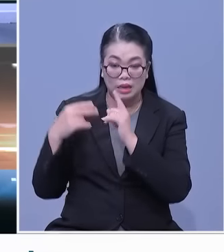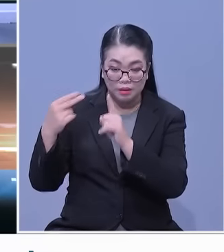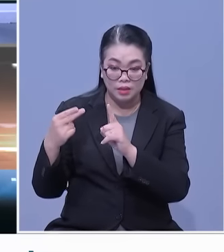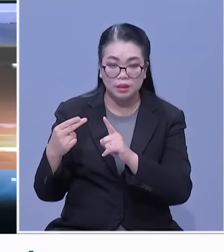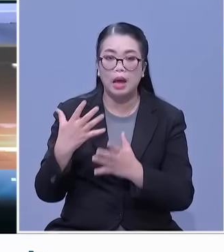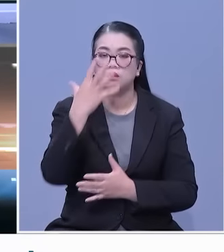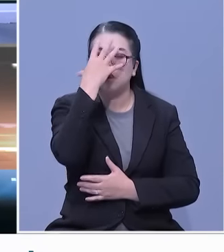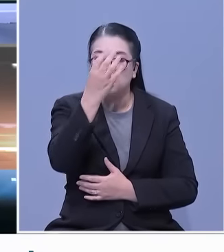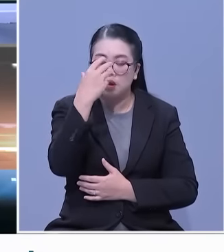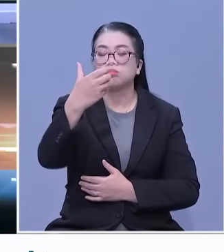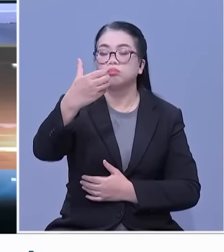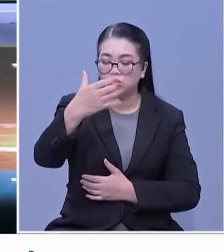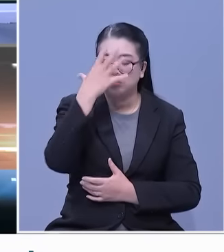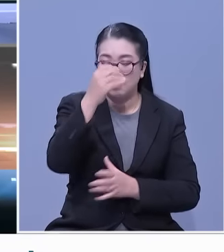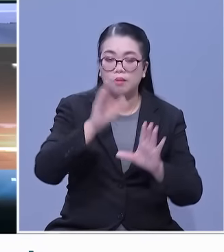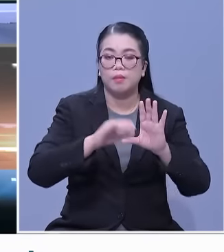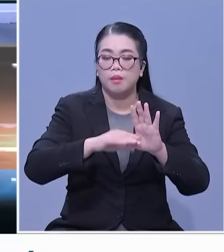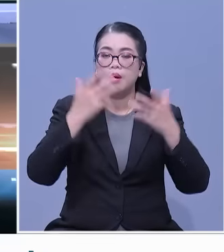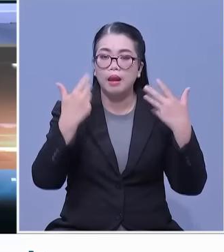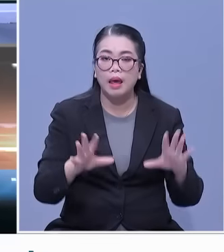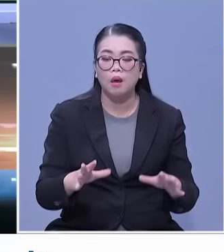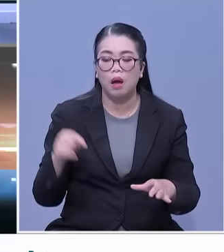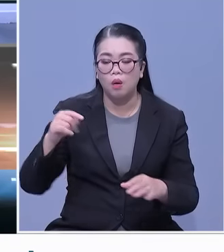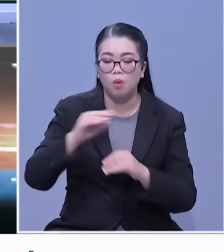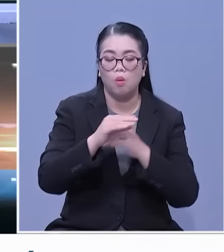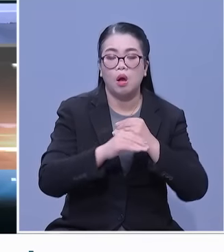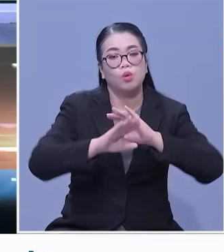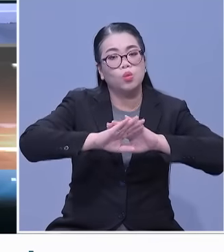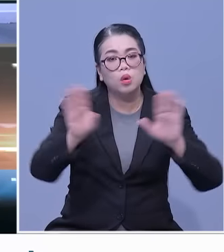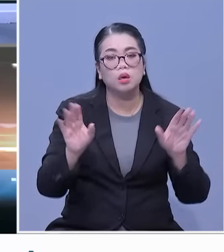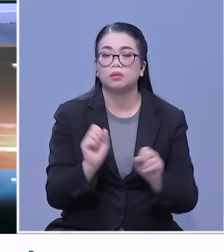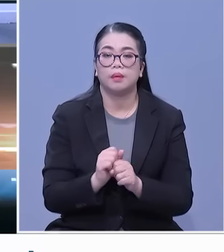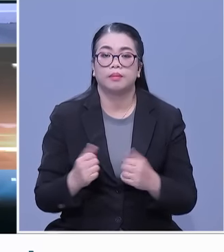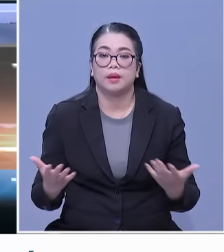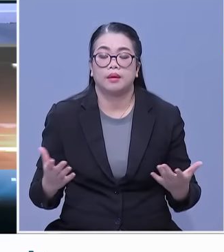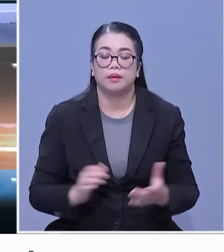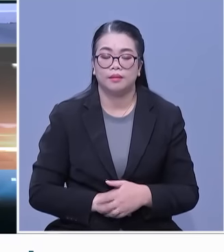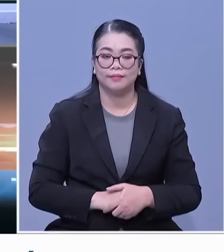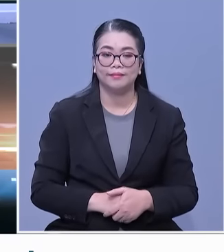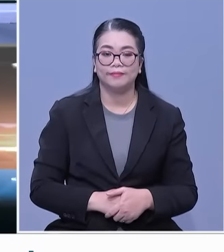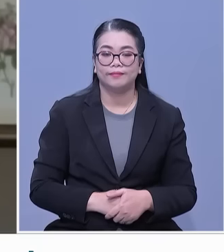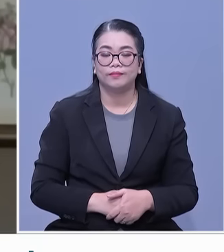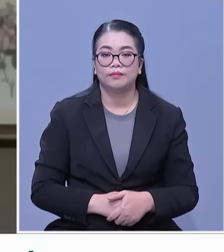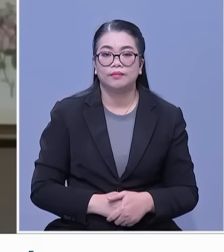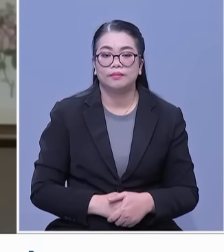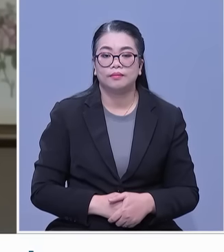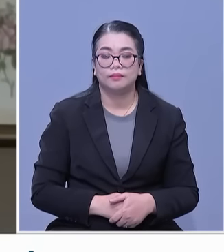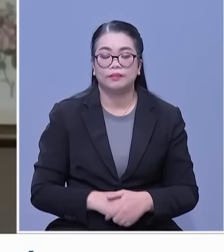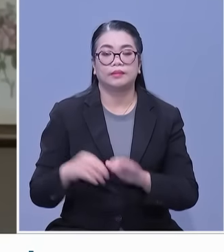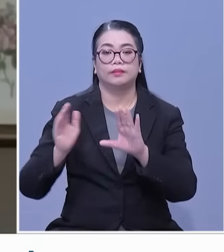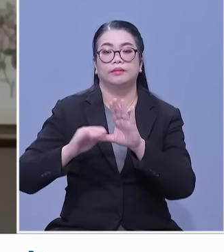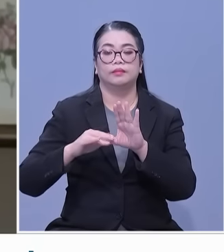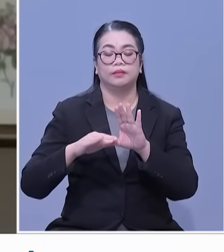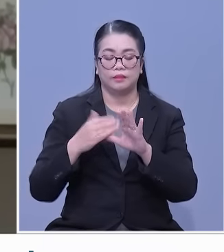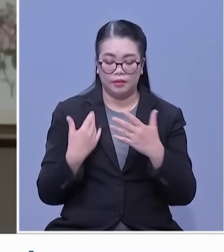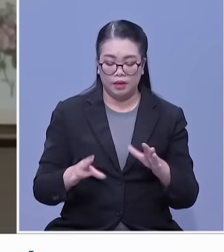คิดสแกนหน้าพยักหน้าก็จนปดคอนี่แหละนะลองฟังคุณหมอวรงค์มาแนะนำหน่อยนะครับการลงทะเบียนที่ผมเข้า